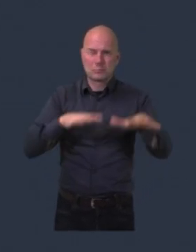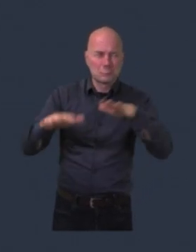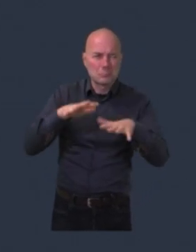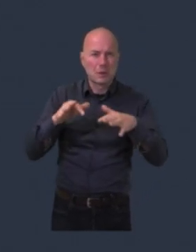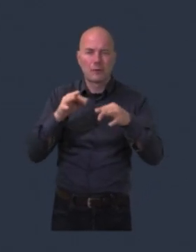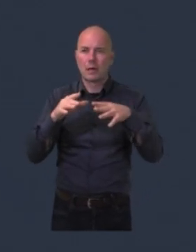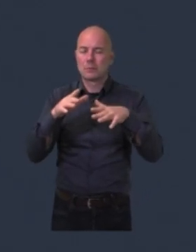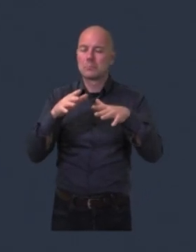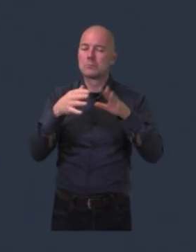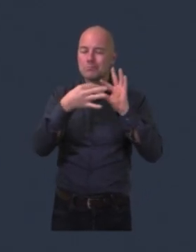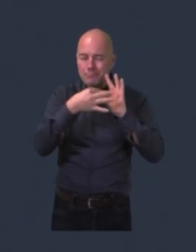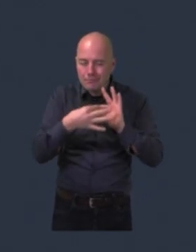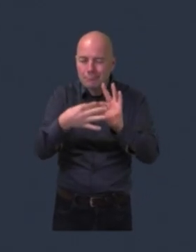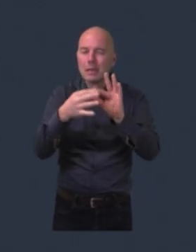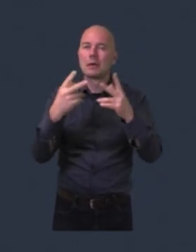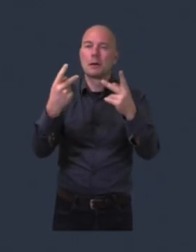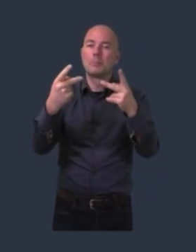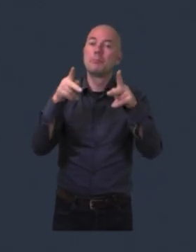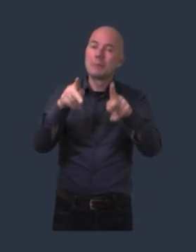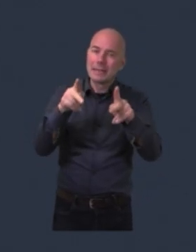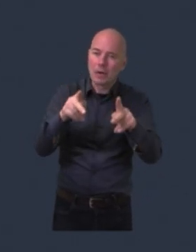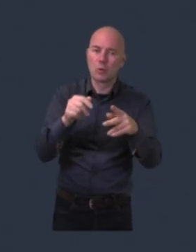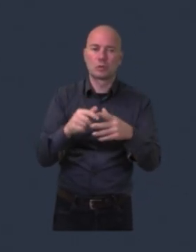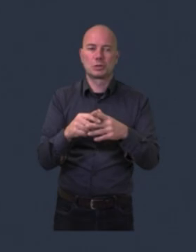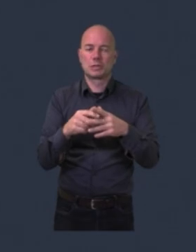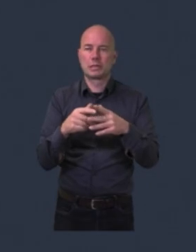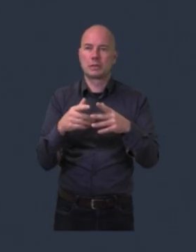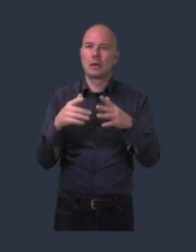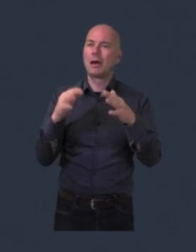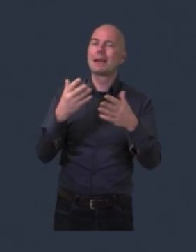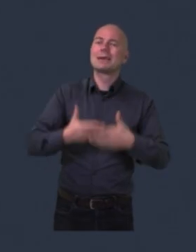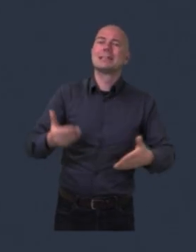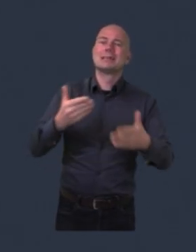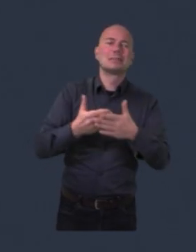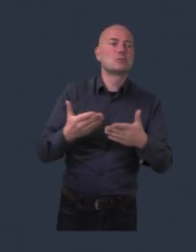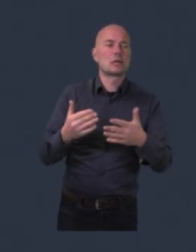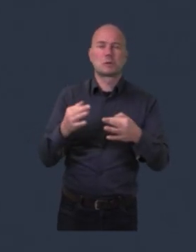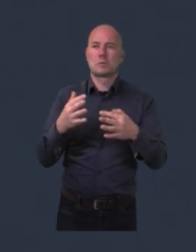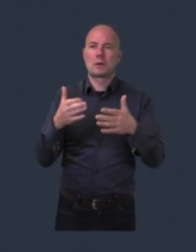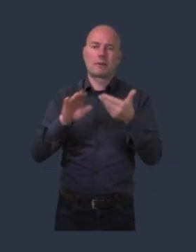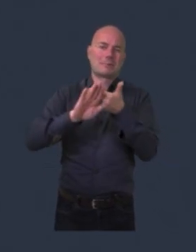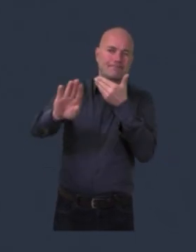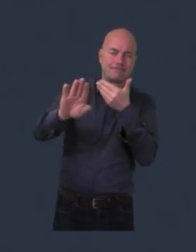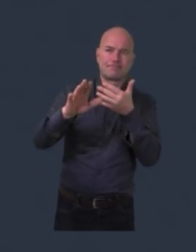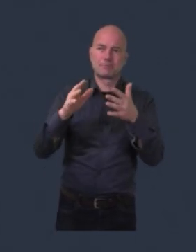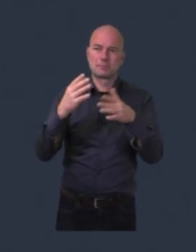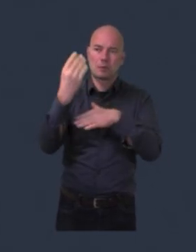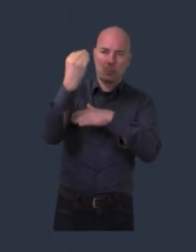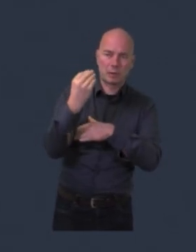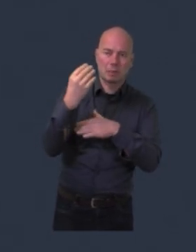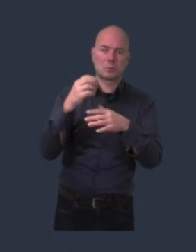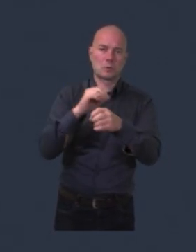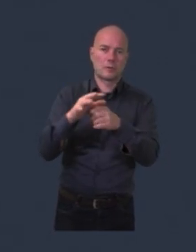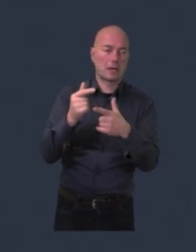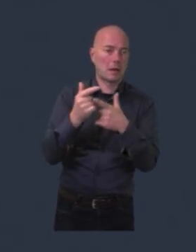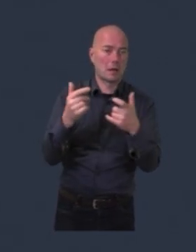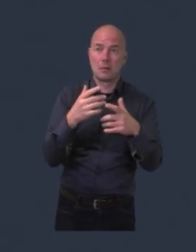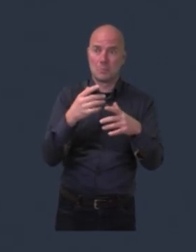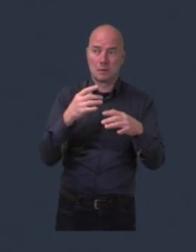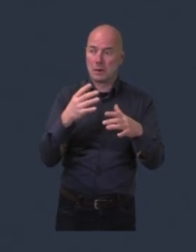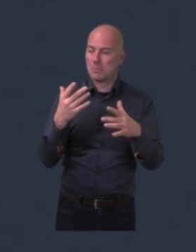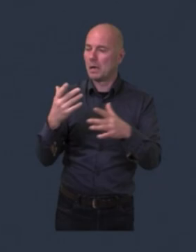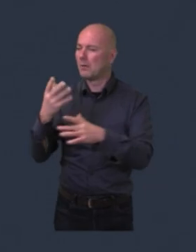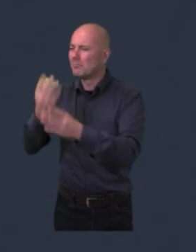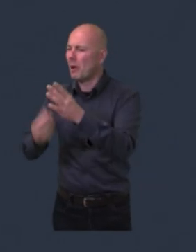plus fragiles ou la traduction des gestes barrières, les jeunes ont souvent pallié le manque criant de bénévoles, souvent âgés, ou le déficit en personnel, eux-mêmes touchés